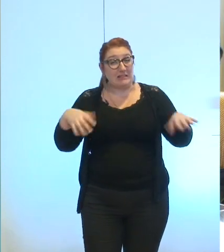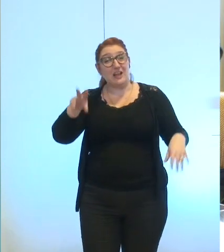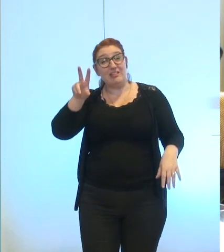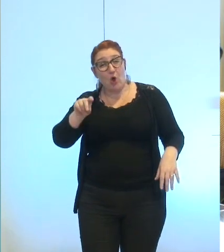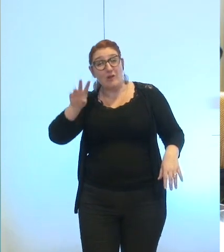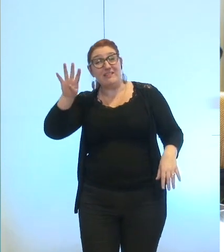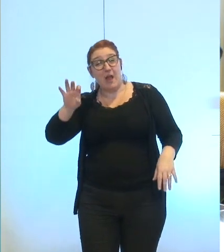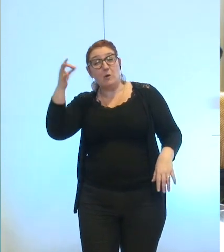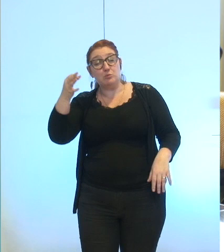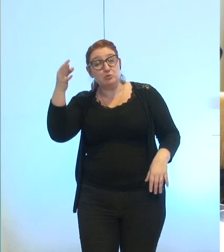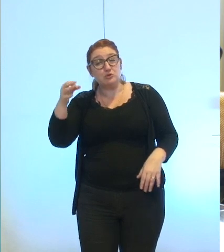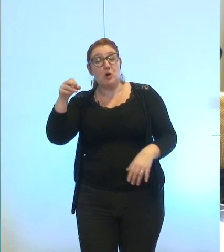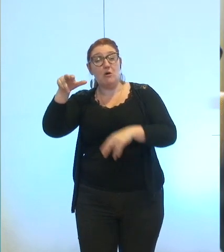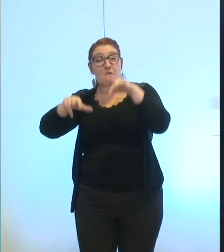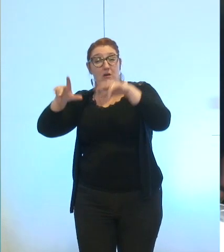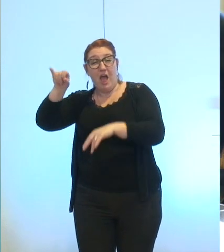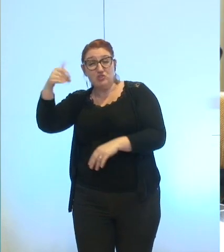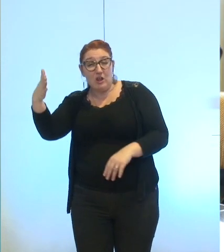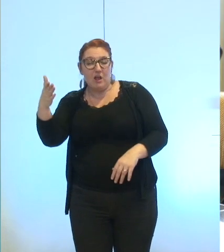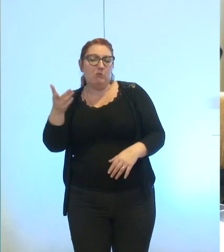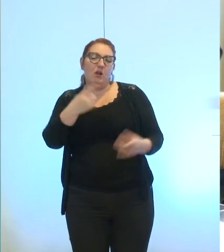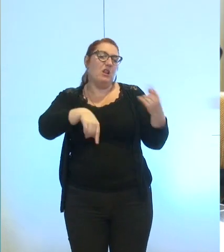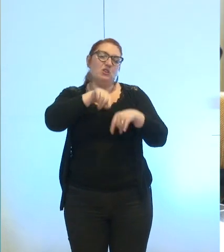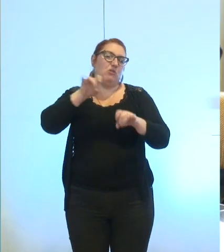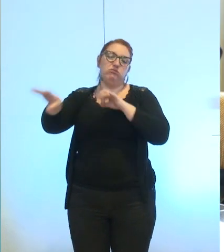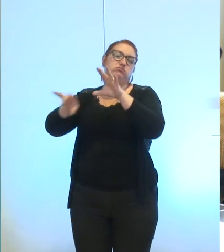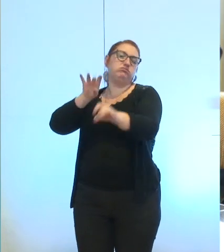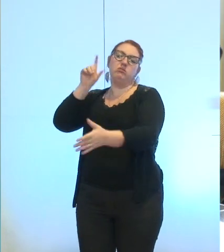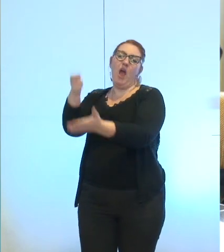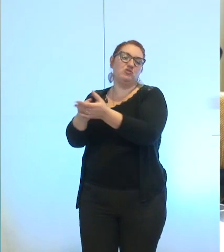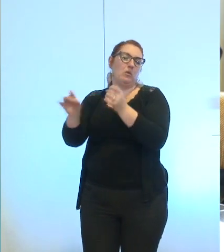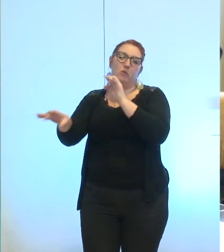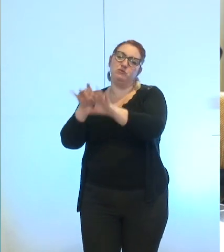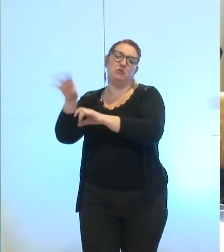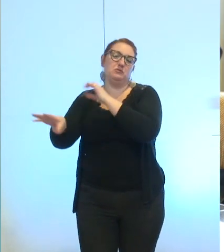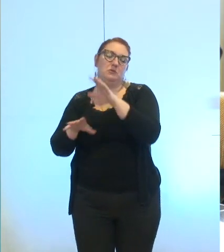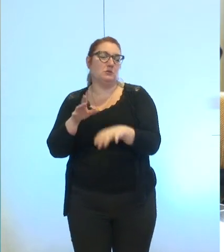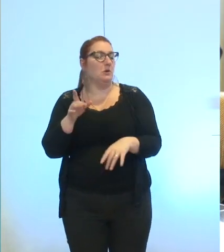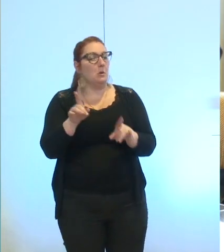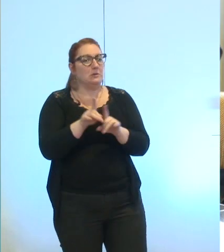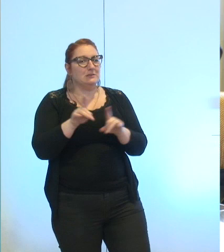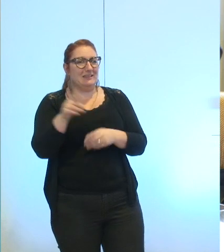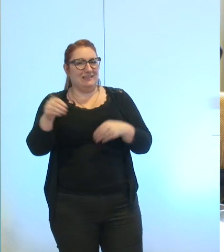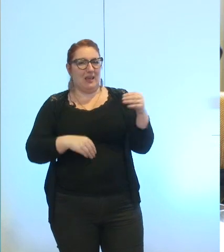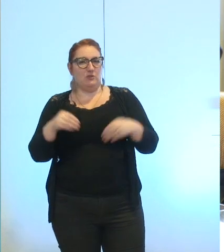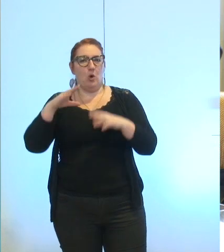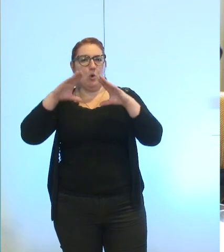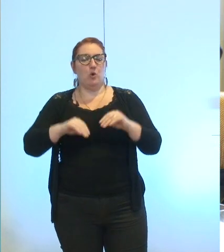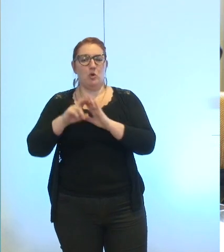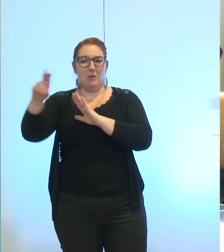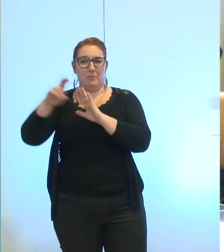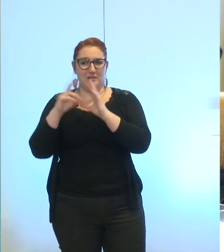40 % de logement social le directeur euh de Grenoble habit nous expliquait également qu'aujourd'hui la